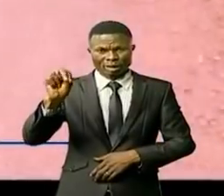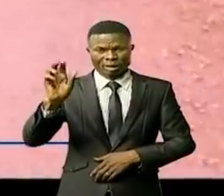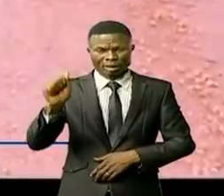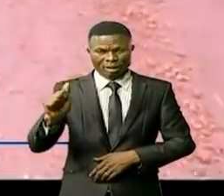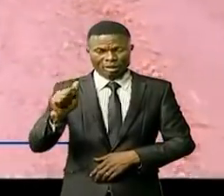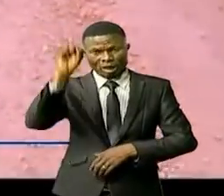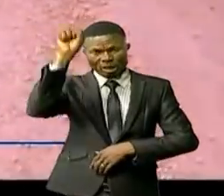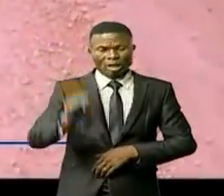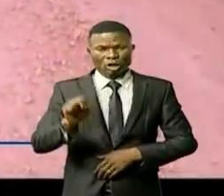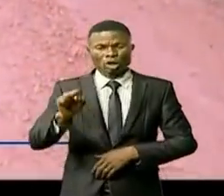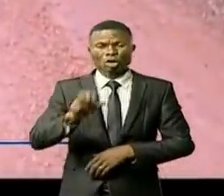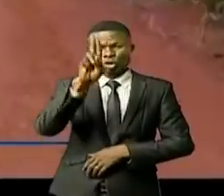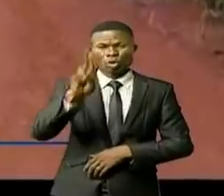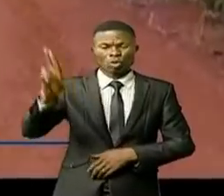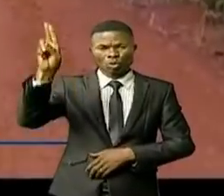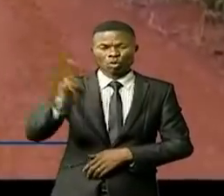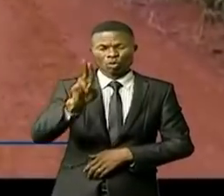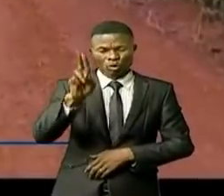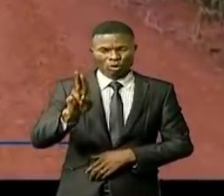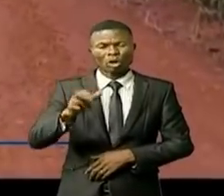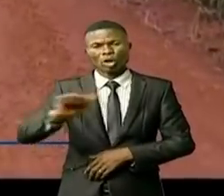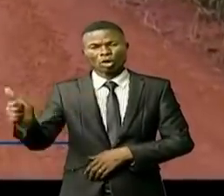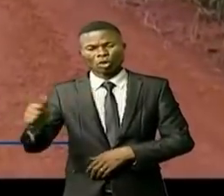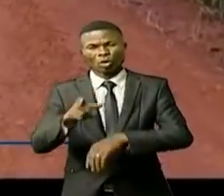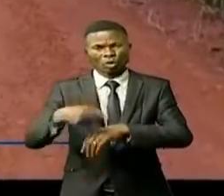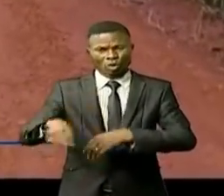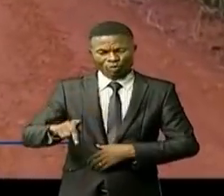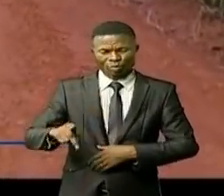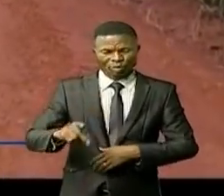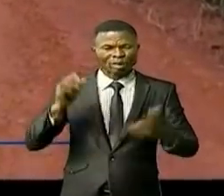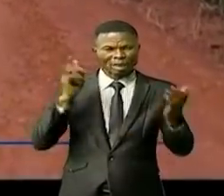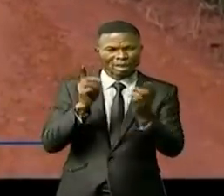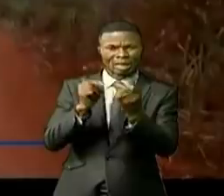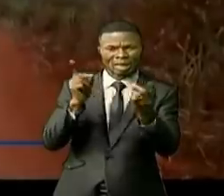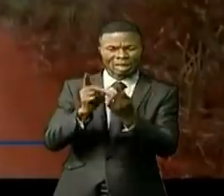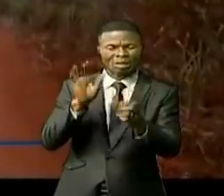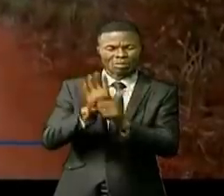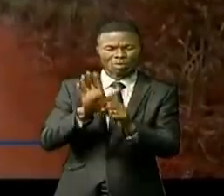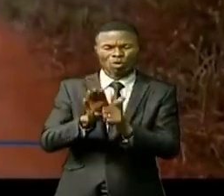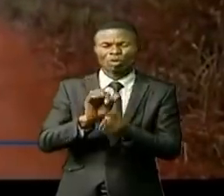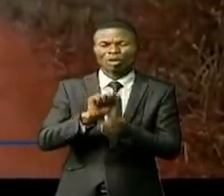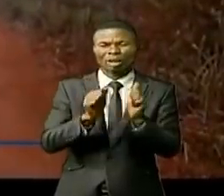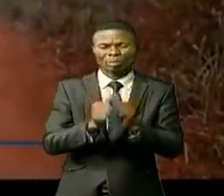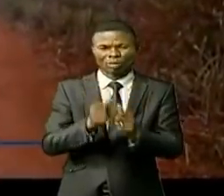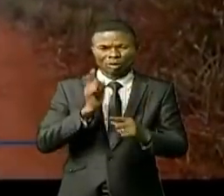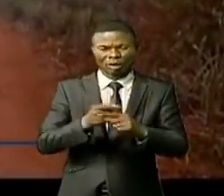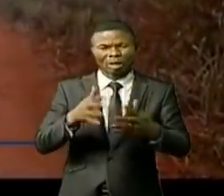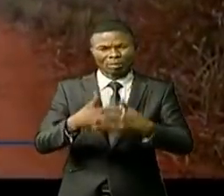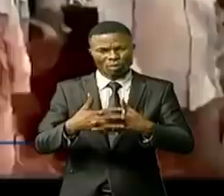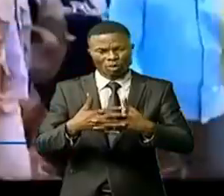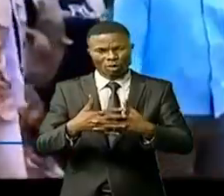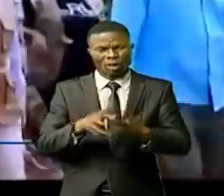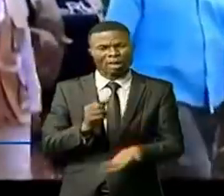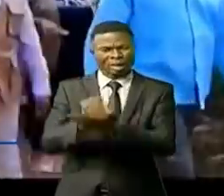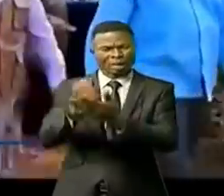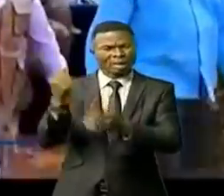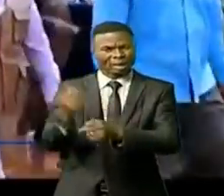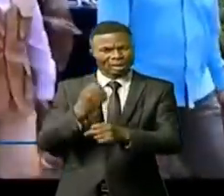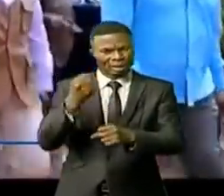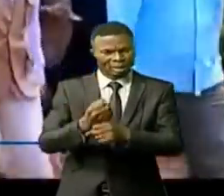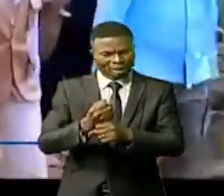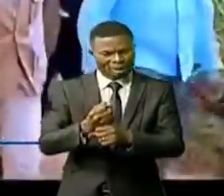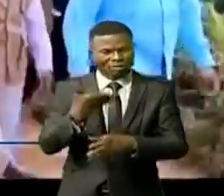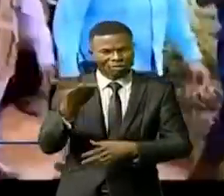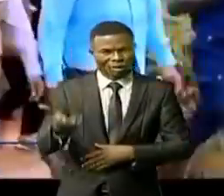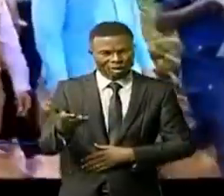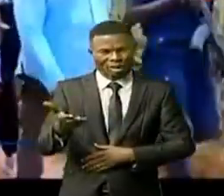Sud-Oubangui, à l'instar d'autres directions provinciales, est confronté à un sérieux problème d'équipement devant lui permettre de remplir correctement